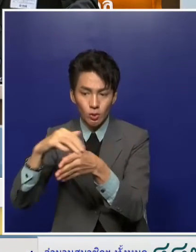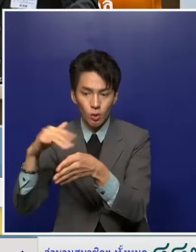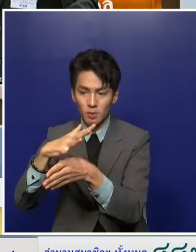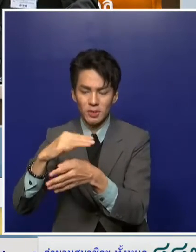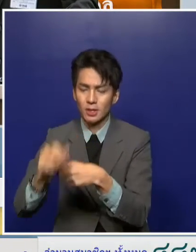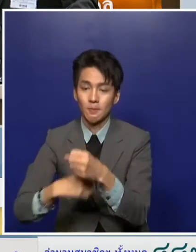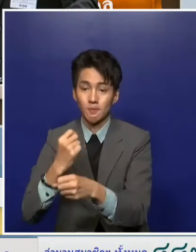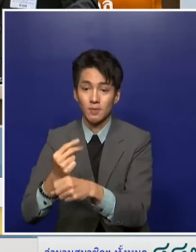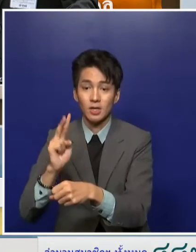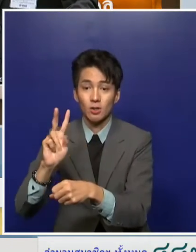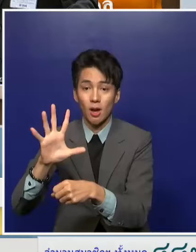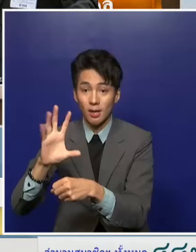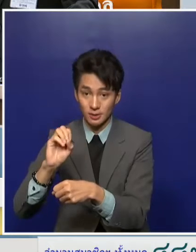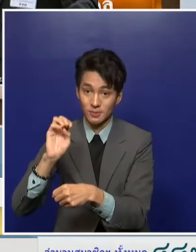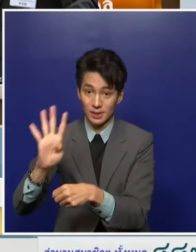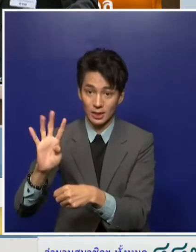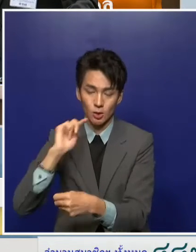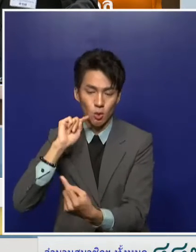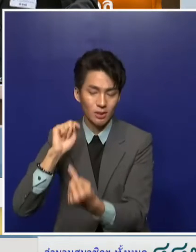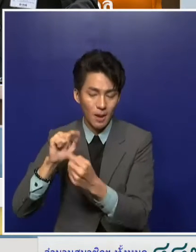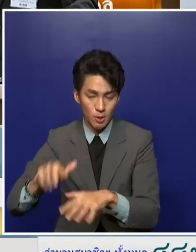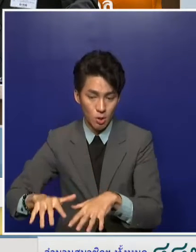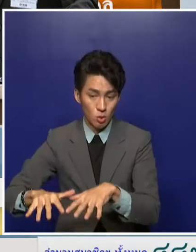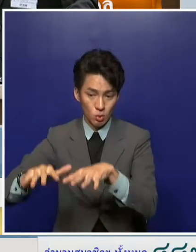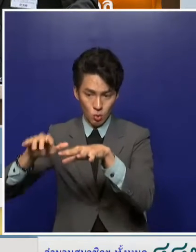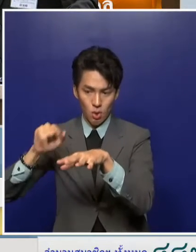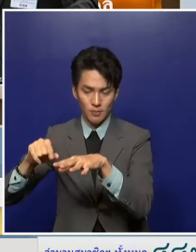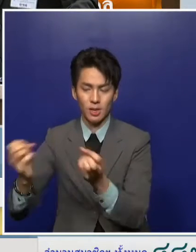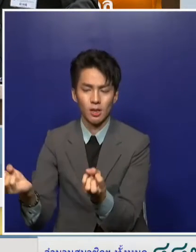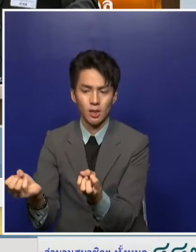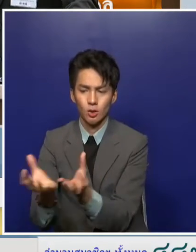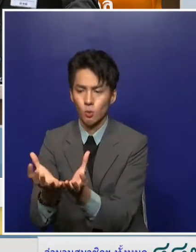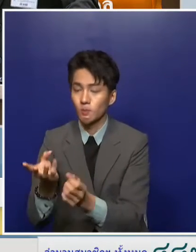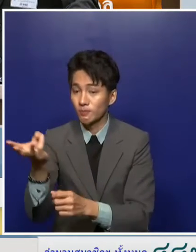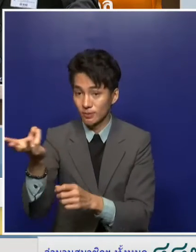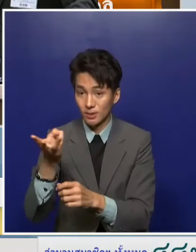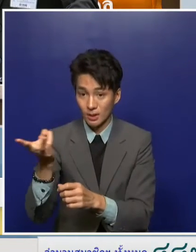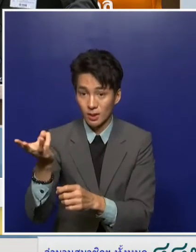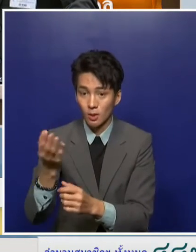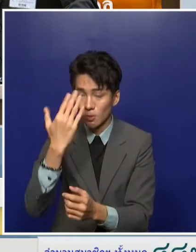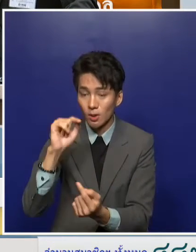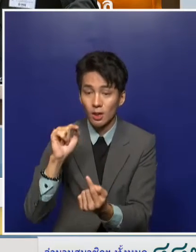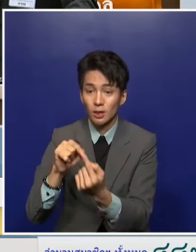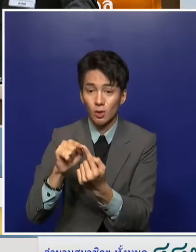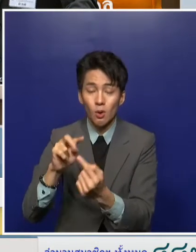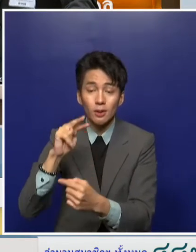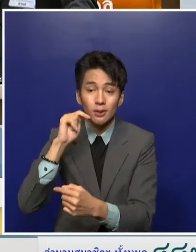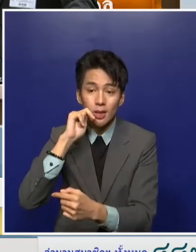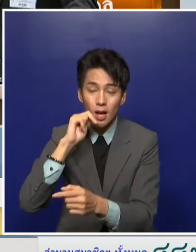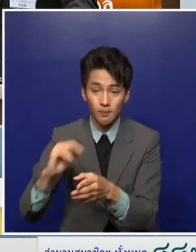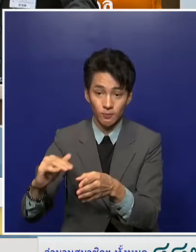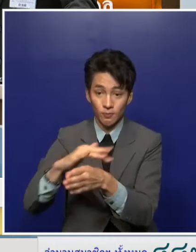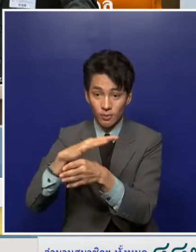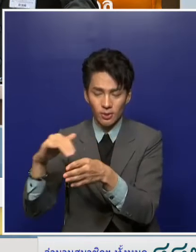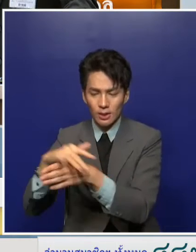2554ที่มีเหตุการณ์น้ำท่วมใหญ่ก็ได้รับผลกระทบในวงแคบที่มีพื้นที่น้ำล้นตลิ่งเป็น